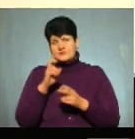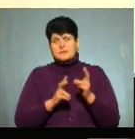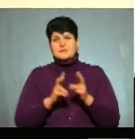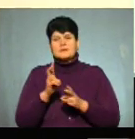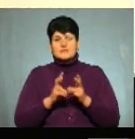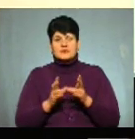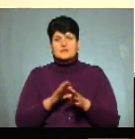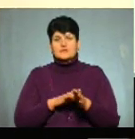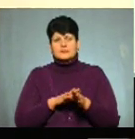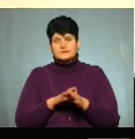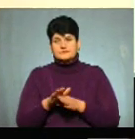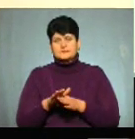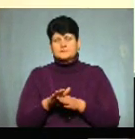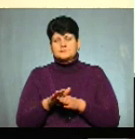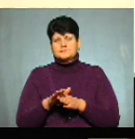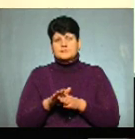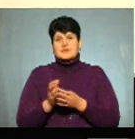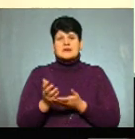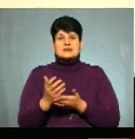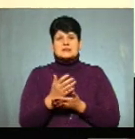яке здійснює збір